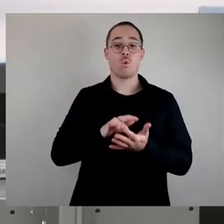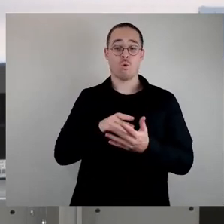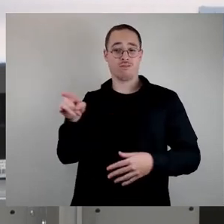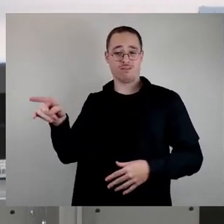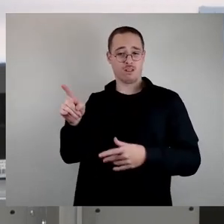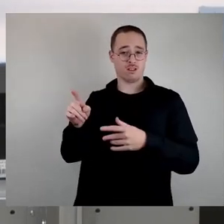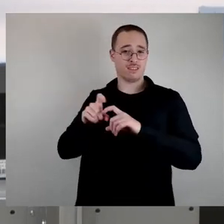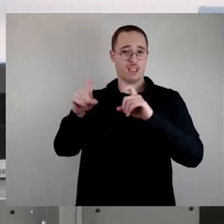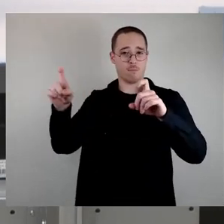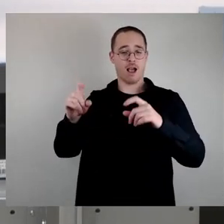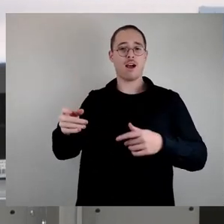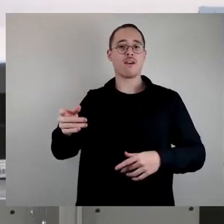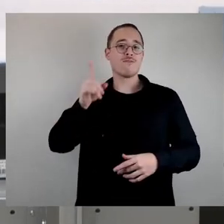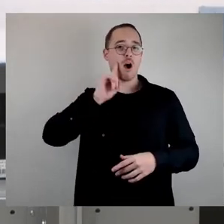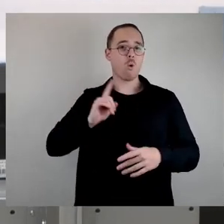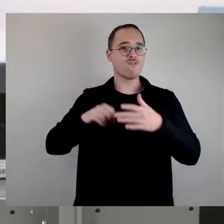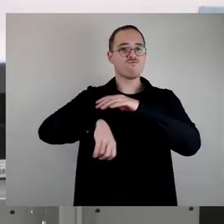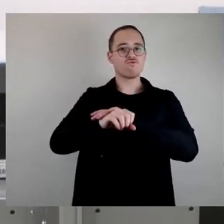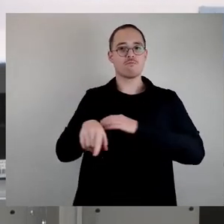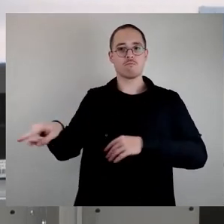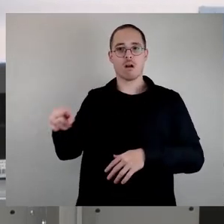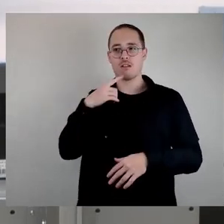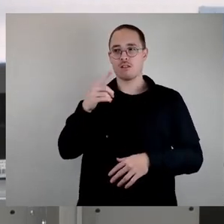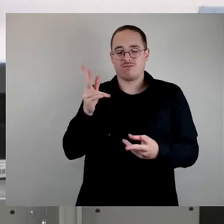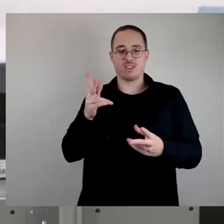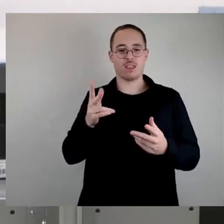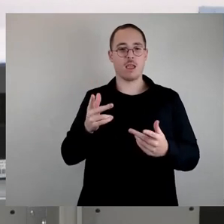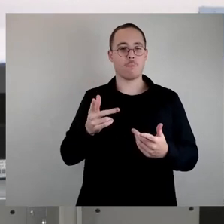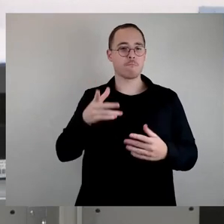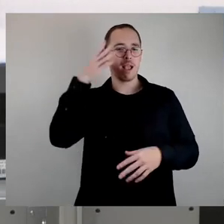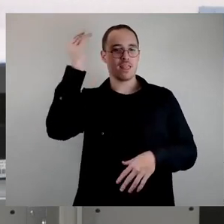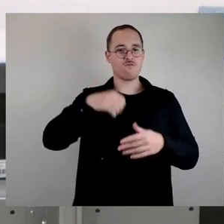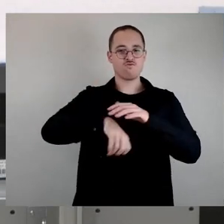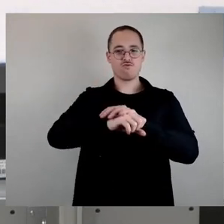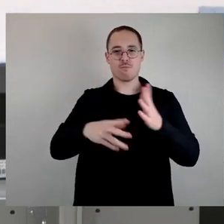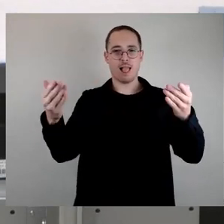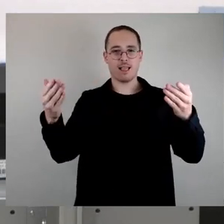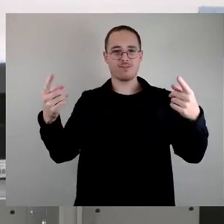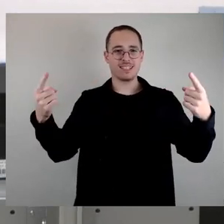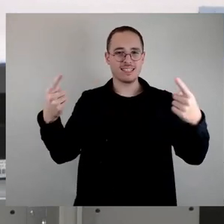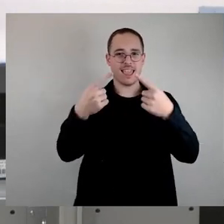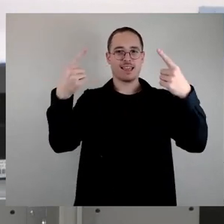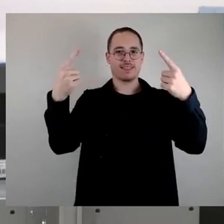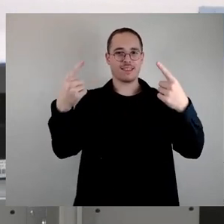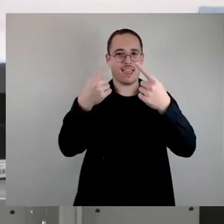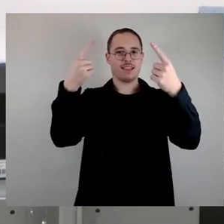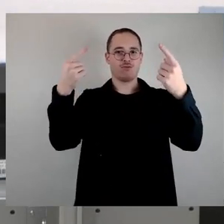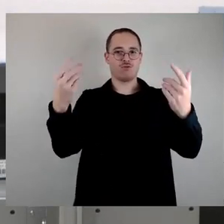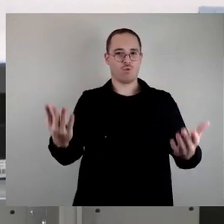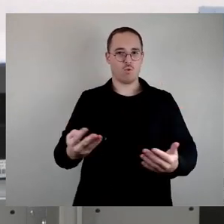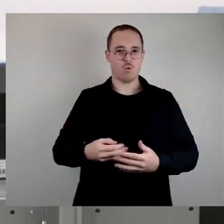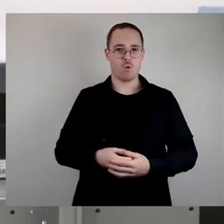sehr gern immer als Annex des Männerfußballs sozusagen versucht wurde, in irgendwelche anderen Beschlussfassungen so